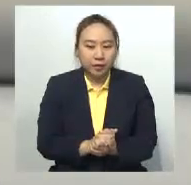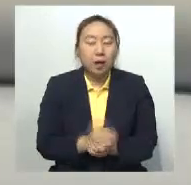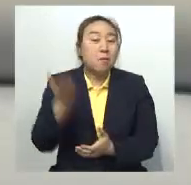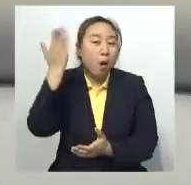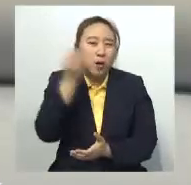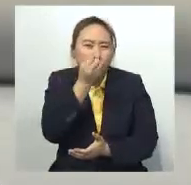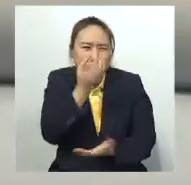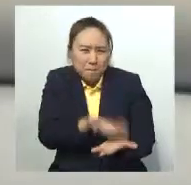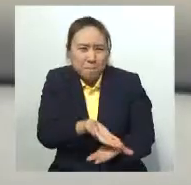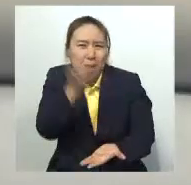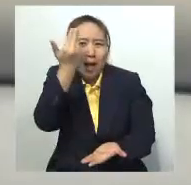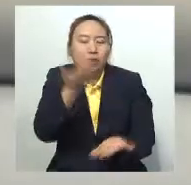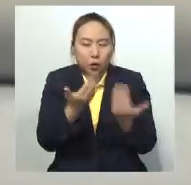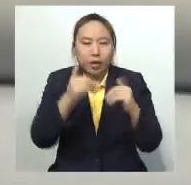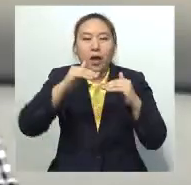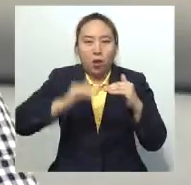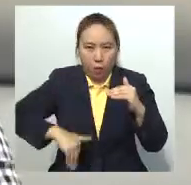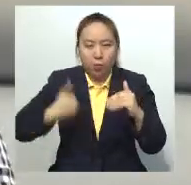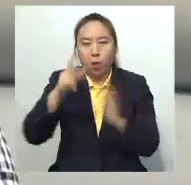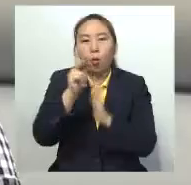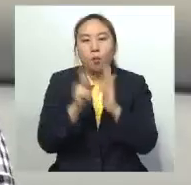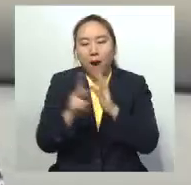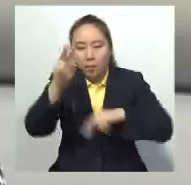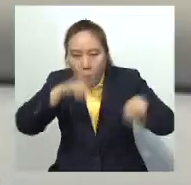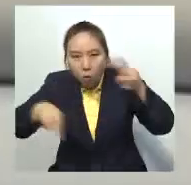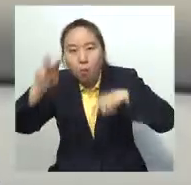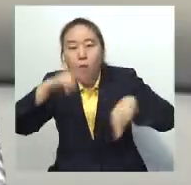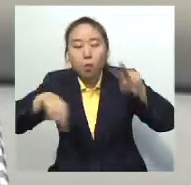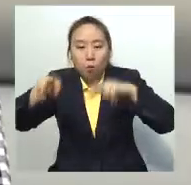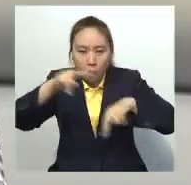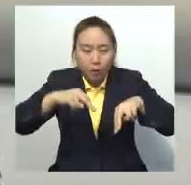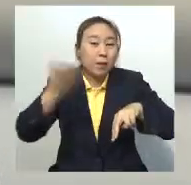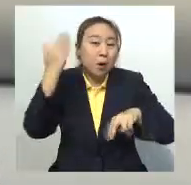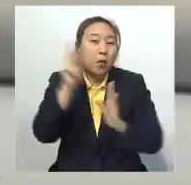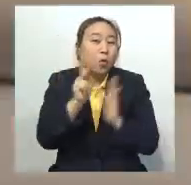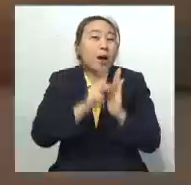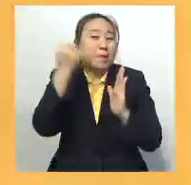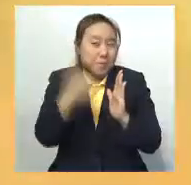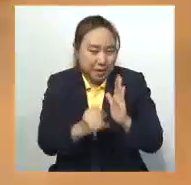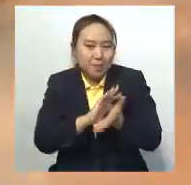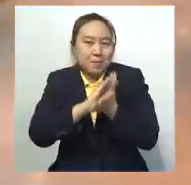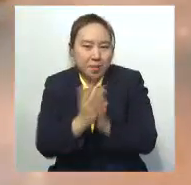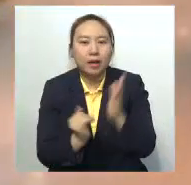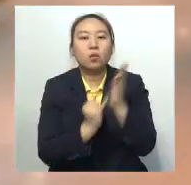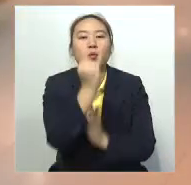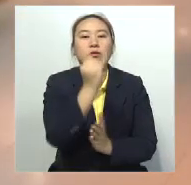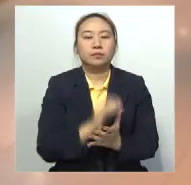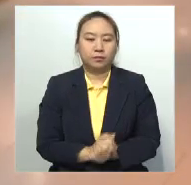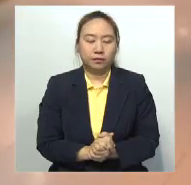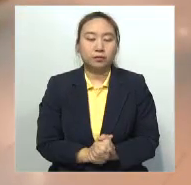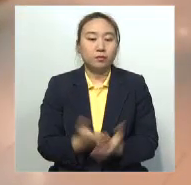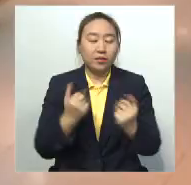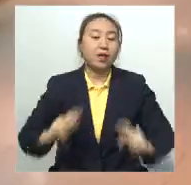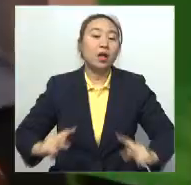จะลดลงละก็มีการควบคุมโดยกฎหมายอยู่จากใต้โต๊ะยกขึ้นมาอยู่บนโต๊ะ หลังจากที่กระทรวงการ